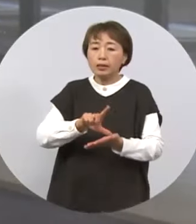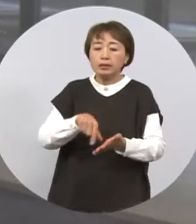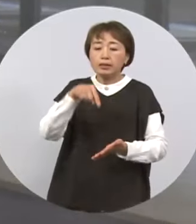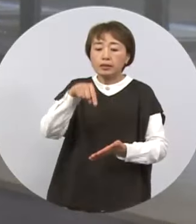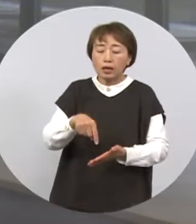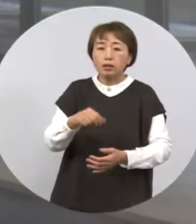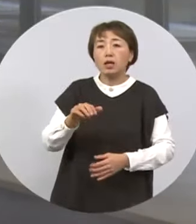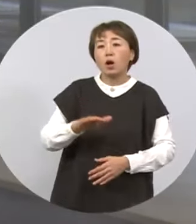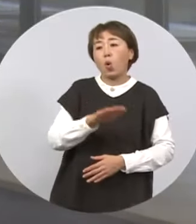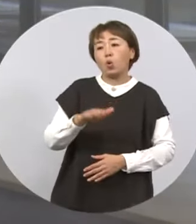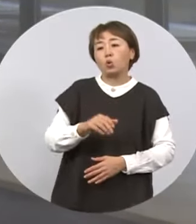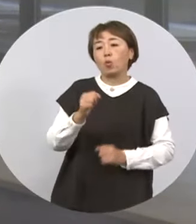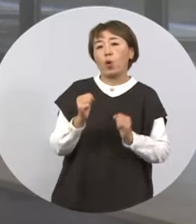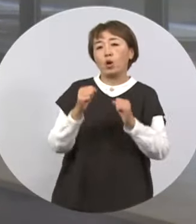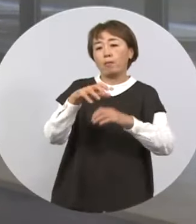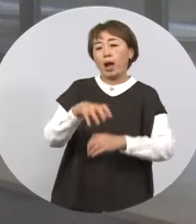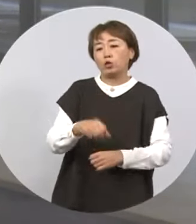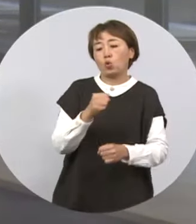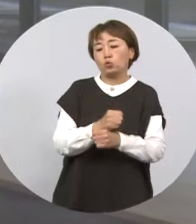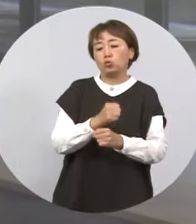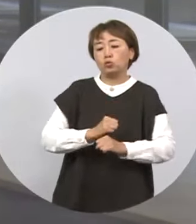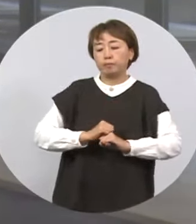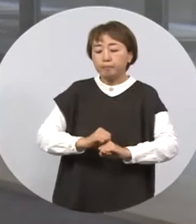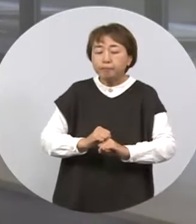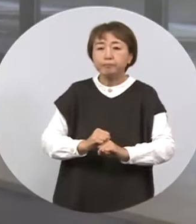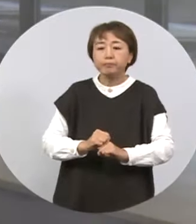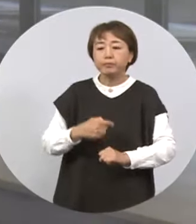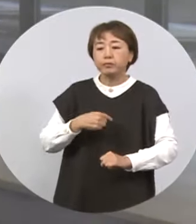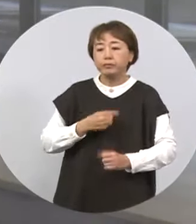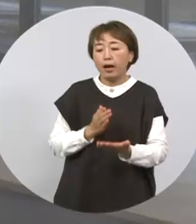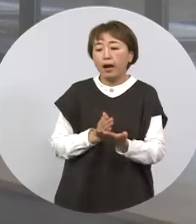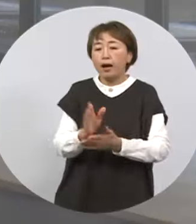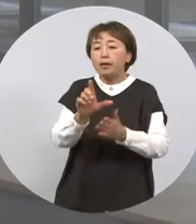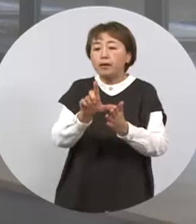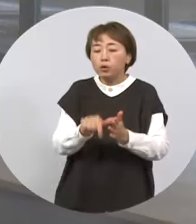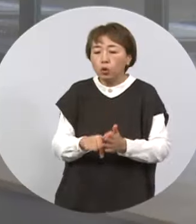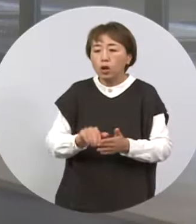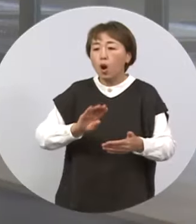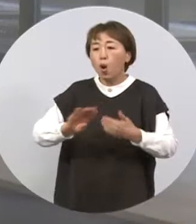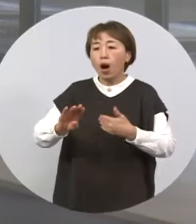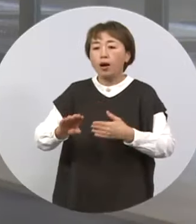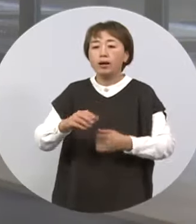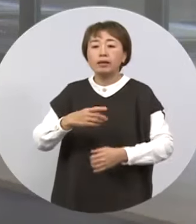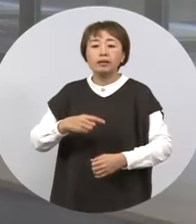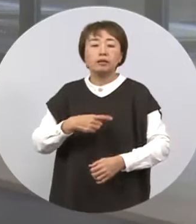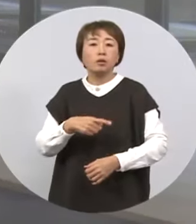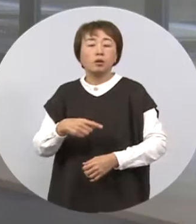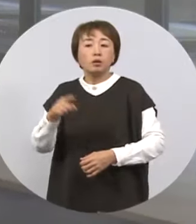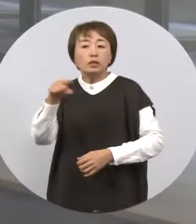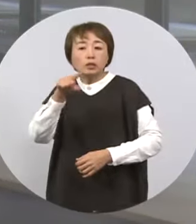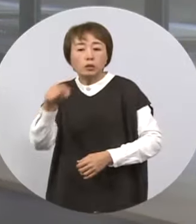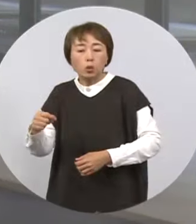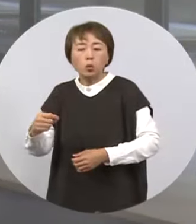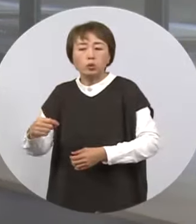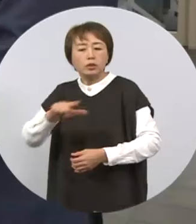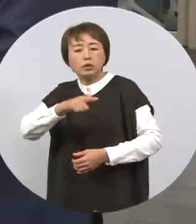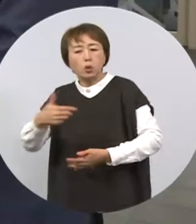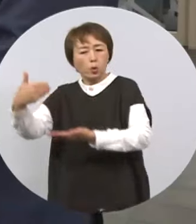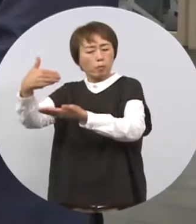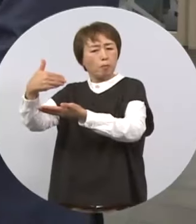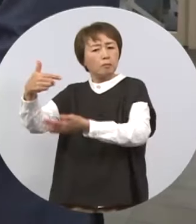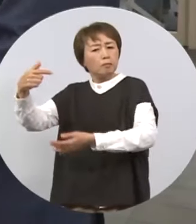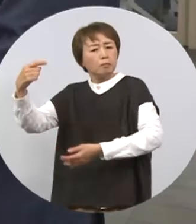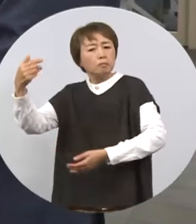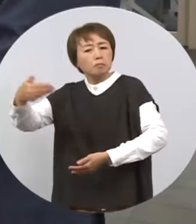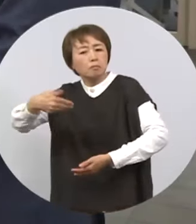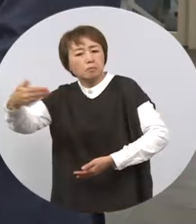けれども、やり始めた時にやっぱりやりたいって人がどういうふうに始めたんですかっていうふうに聞かれることが多かったんですね。はい、でい